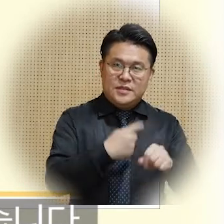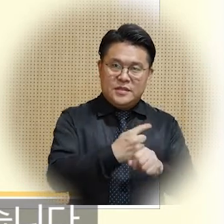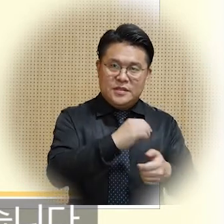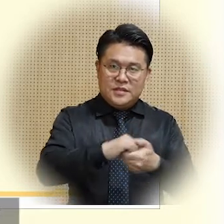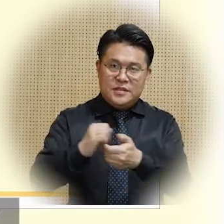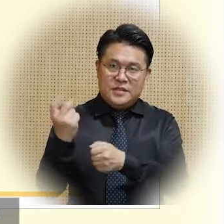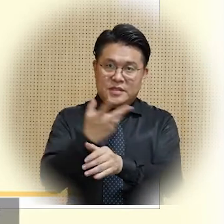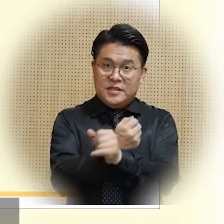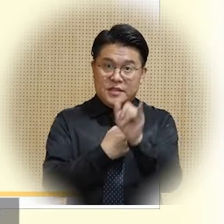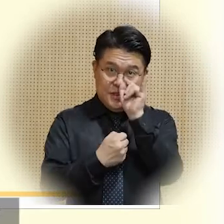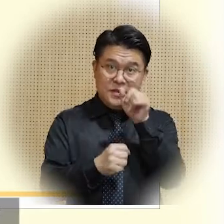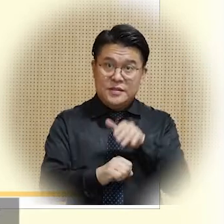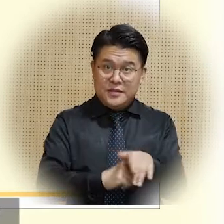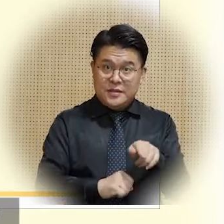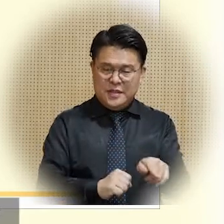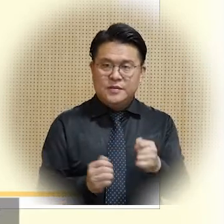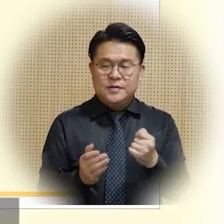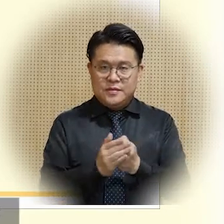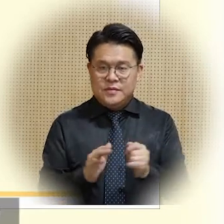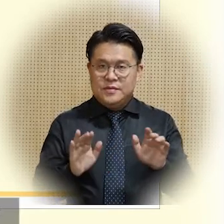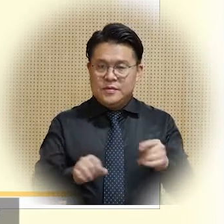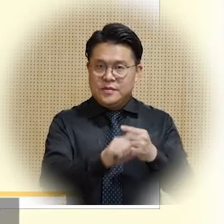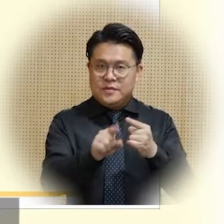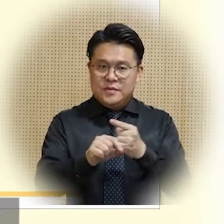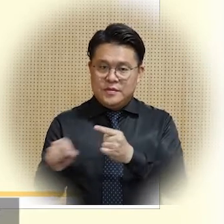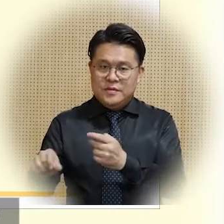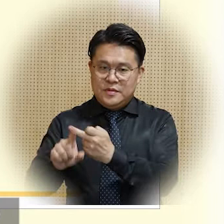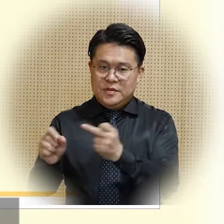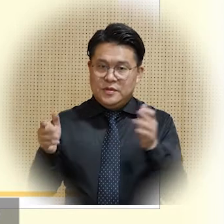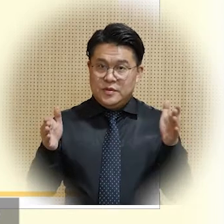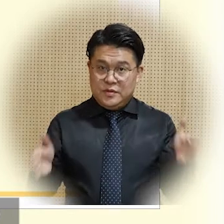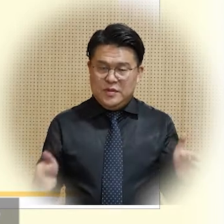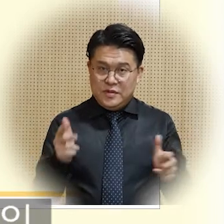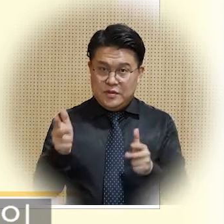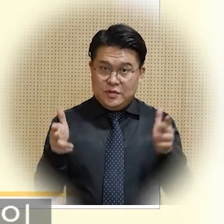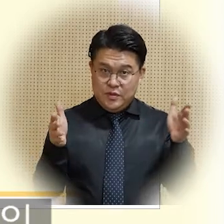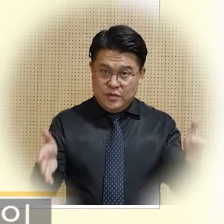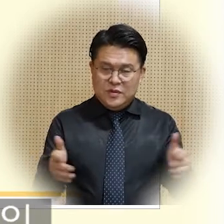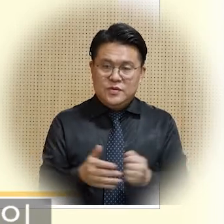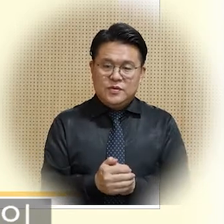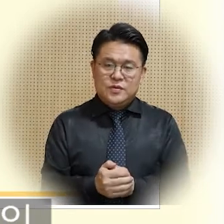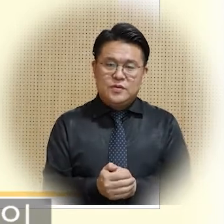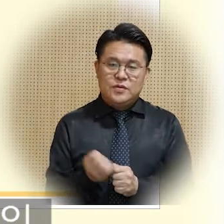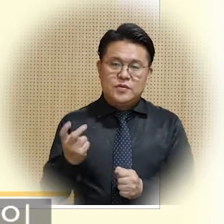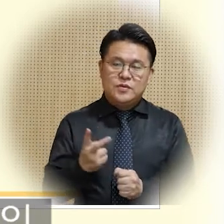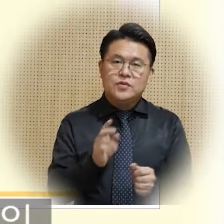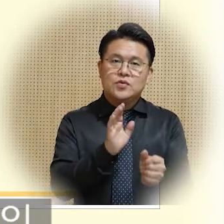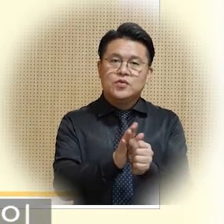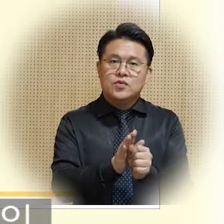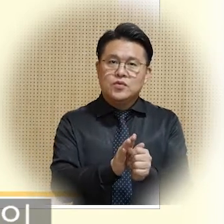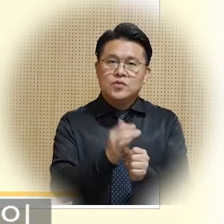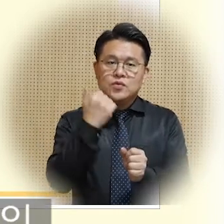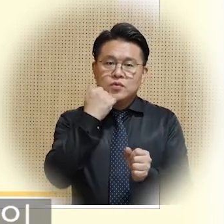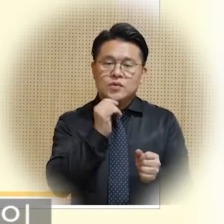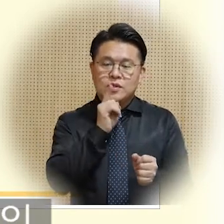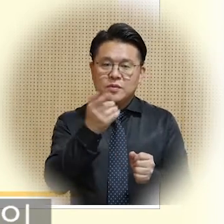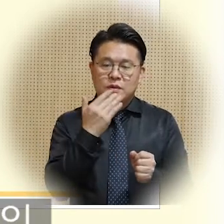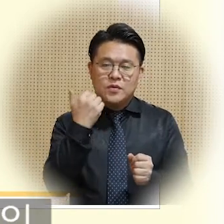하게 되어 있습니다. 그래서 1월부터 12월까지가 주된 사업 기간이고요. 지원 대상은 만 18세